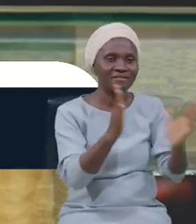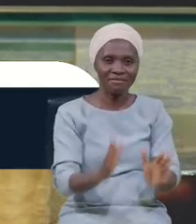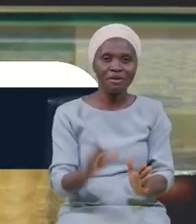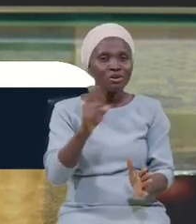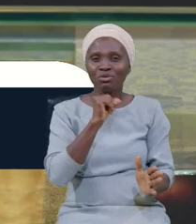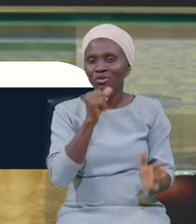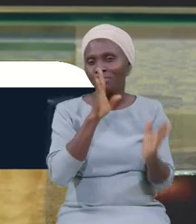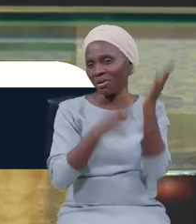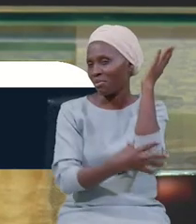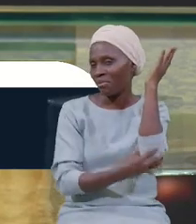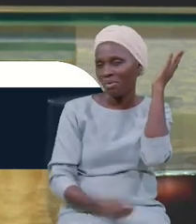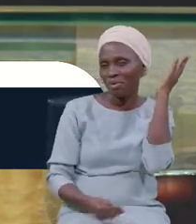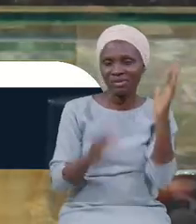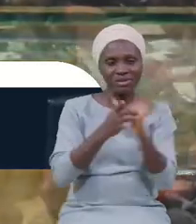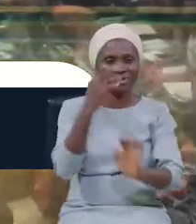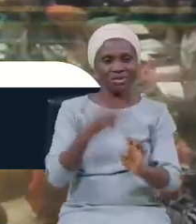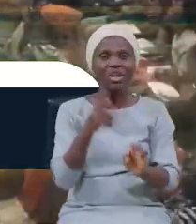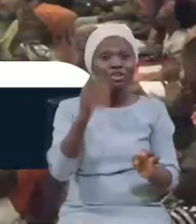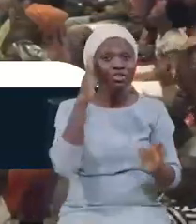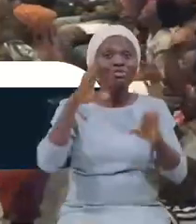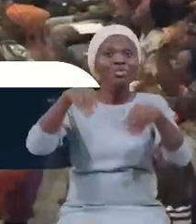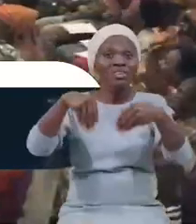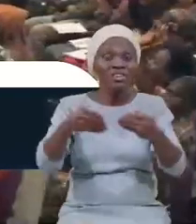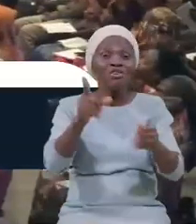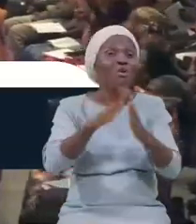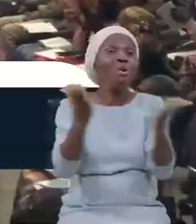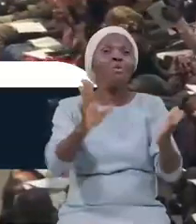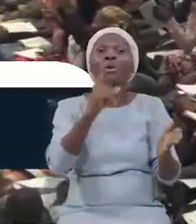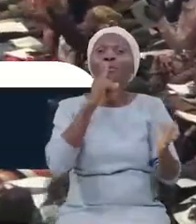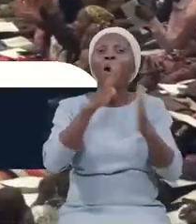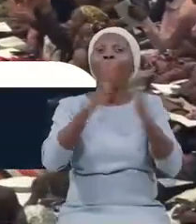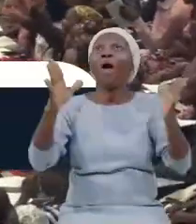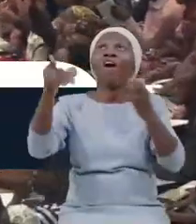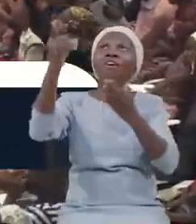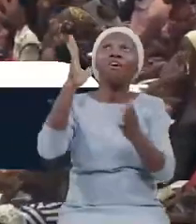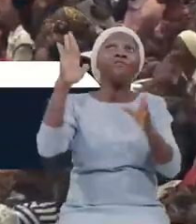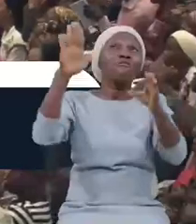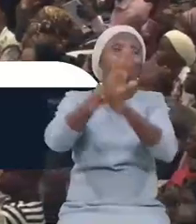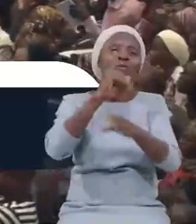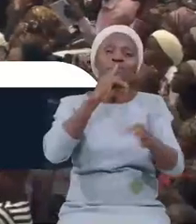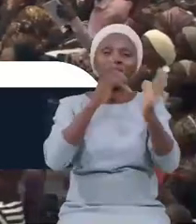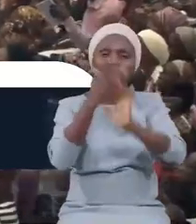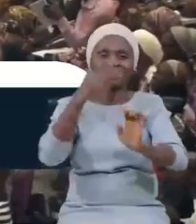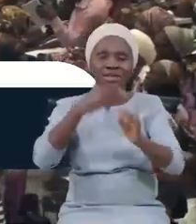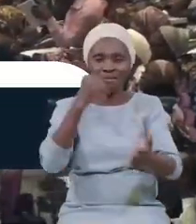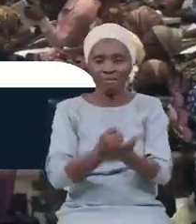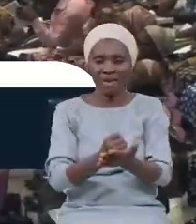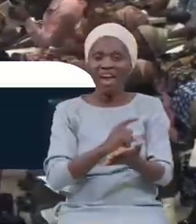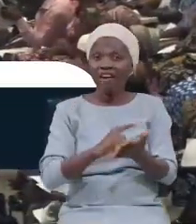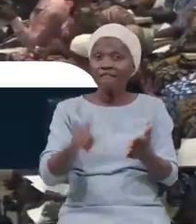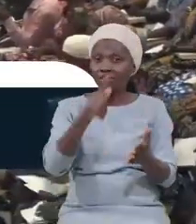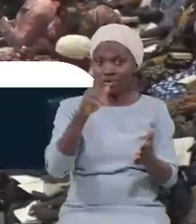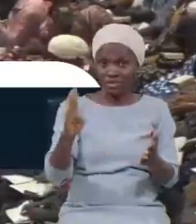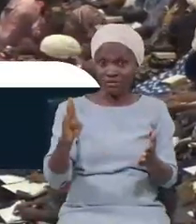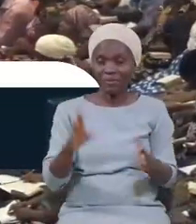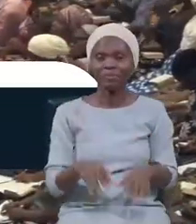mais vous serez un prêteur. Vous n'allez pas vivre dans la pauvreté abjecte. Mais Dieu va vous remplir